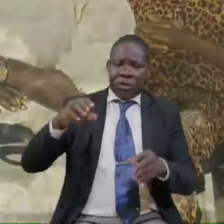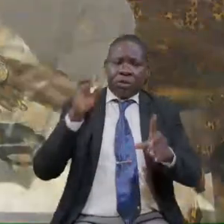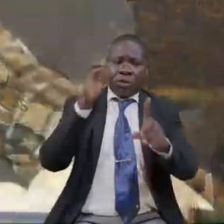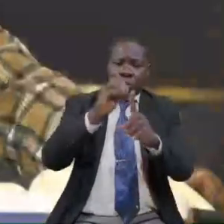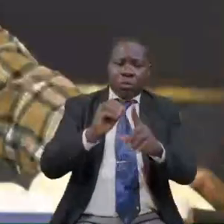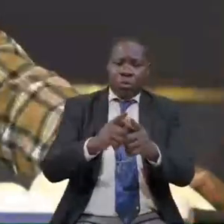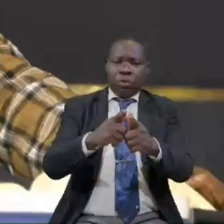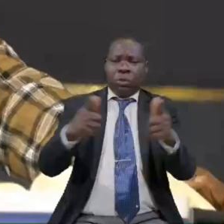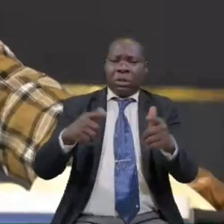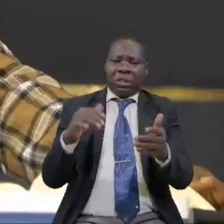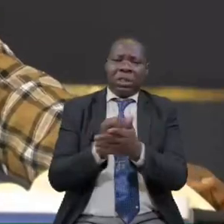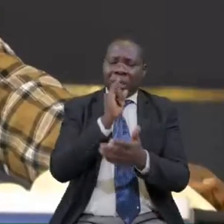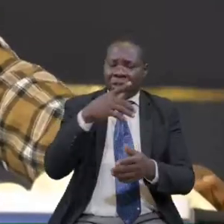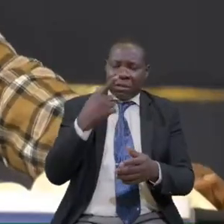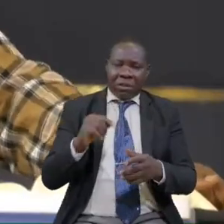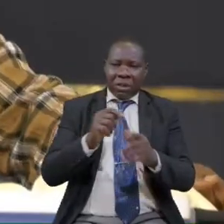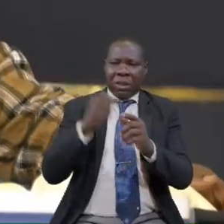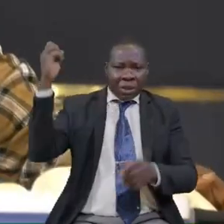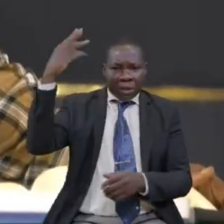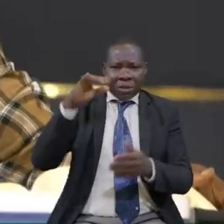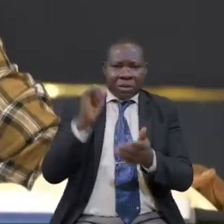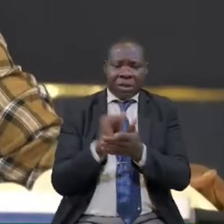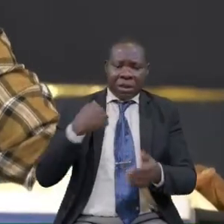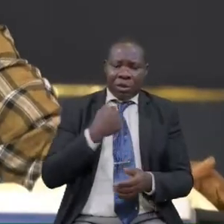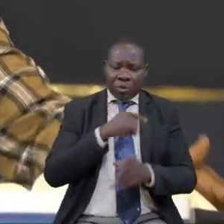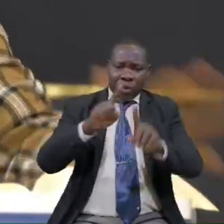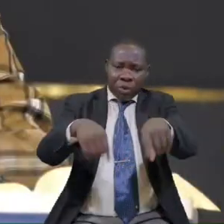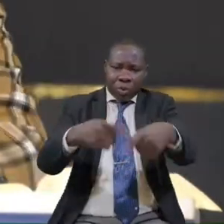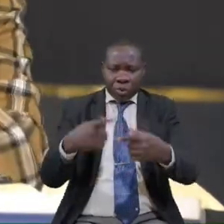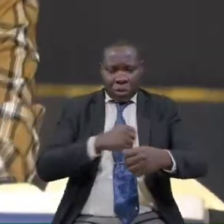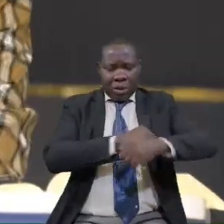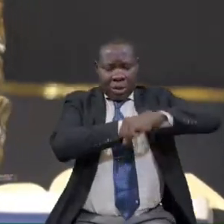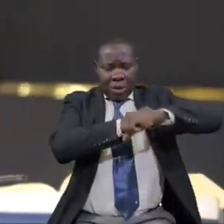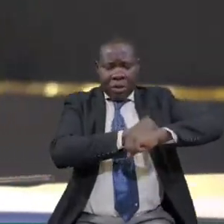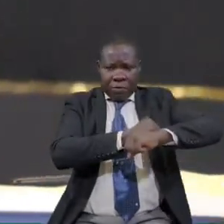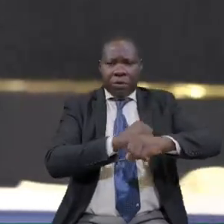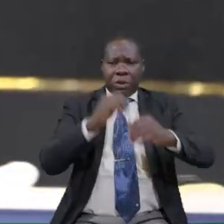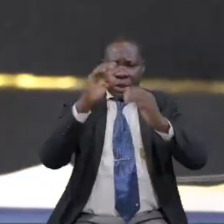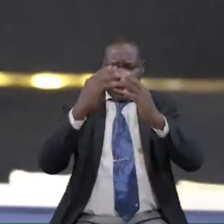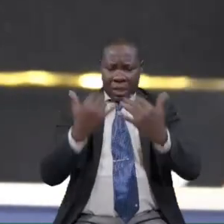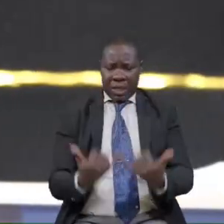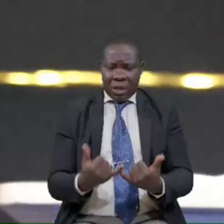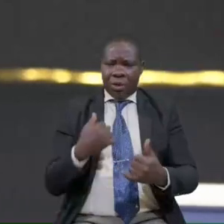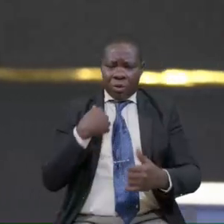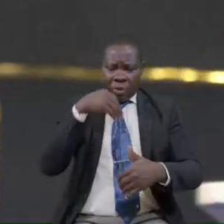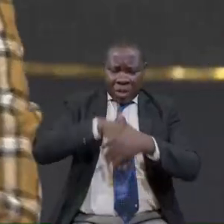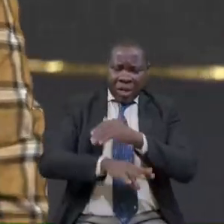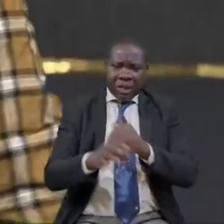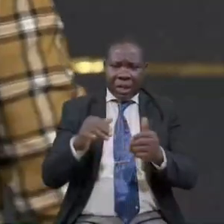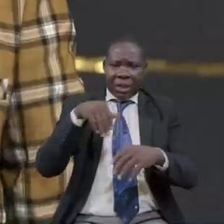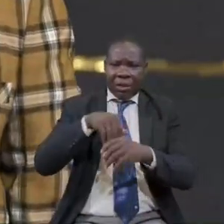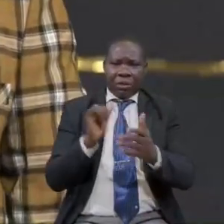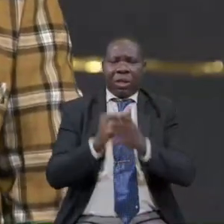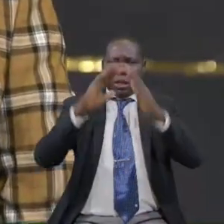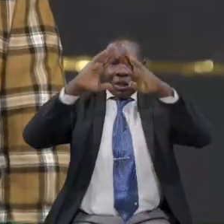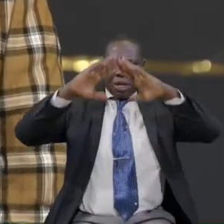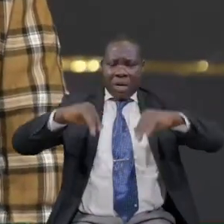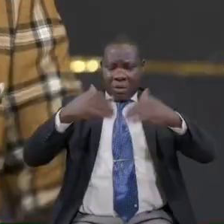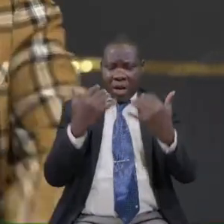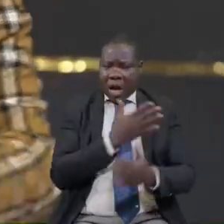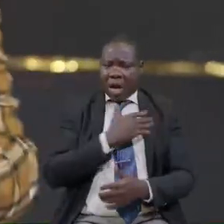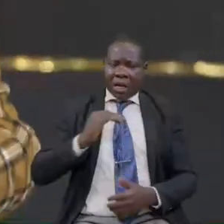plus grande, oui, grâce immense. Nous allons maintenant nous montre le refuge, la puissante